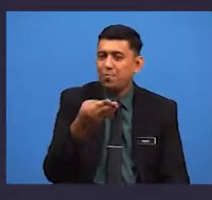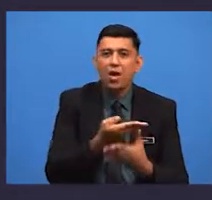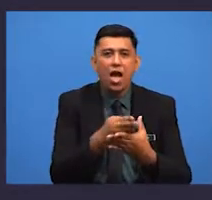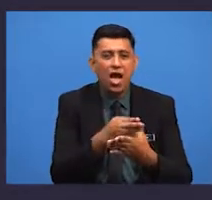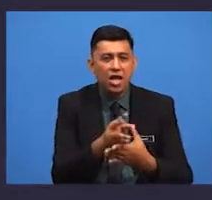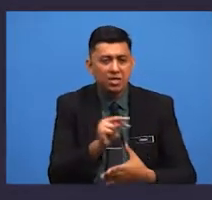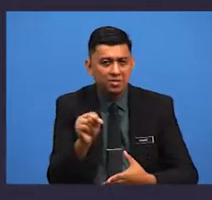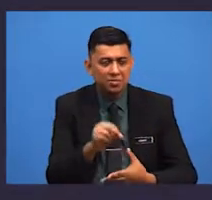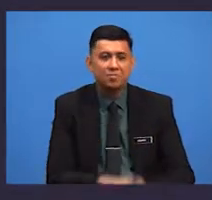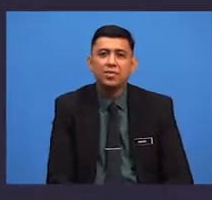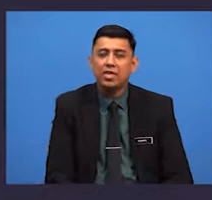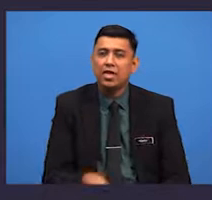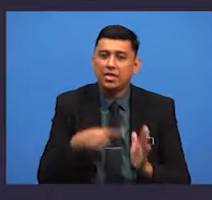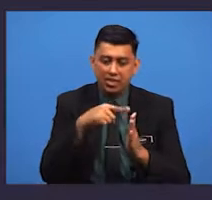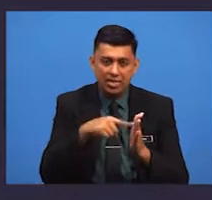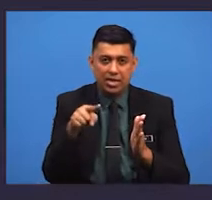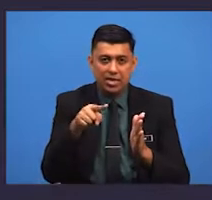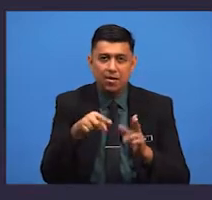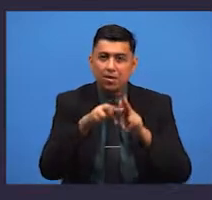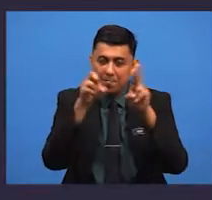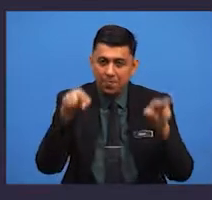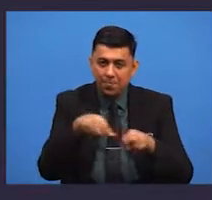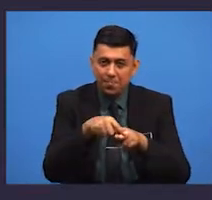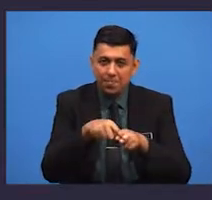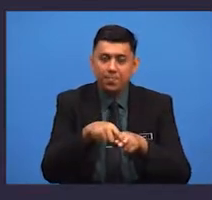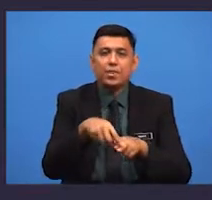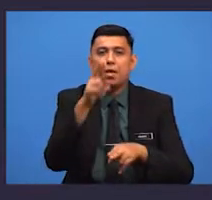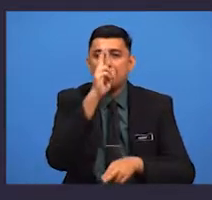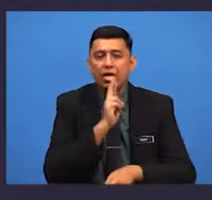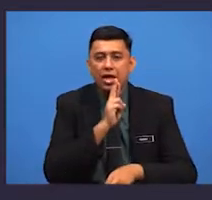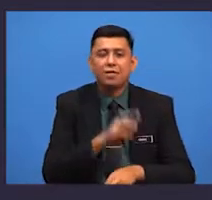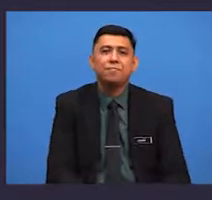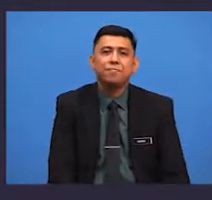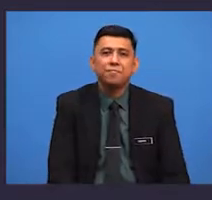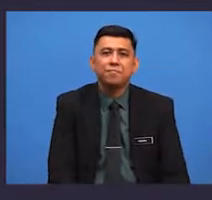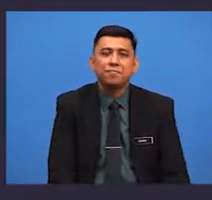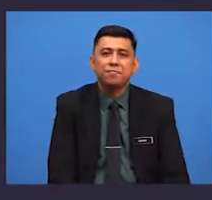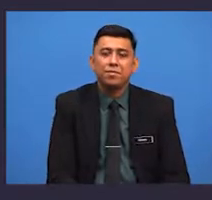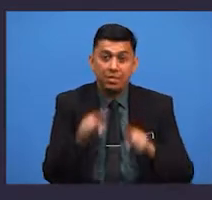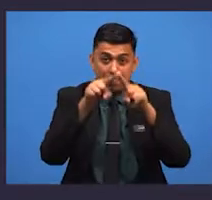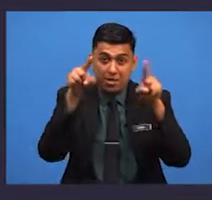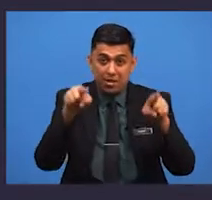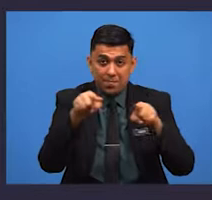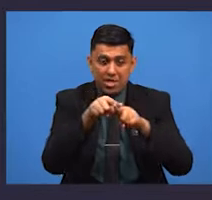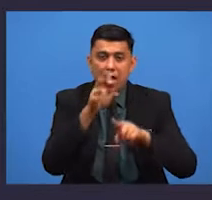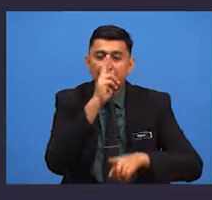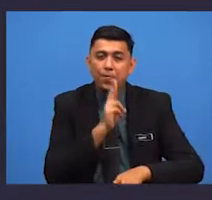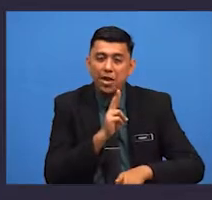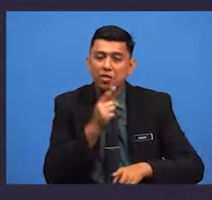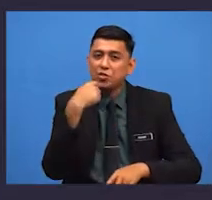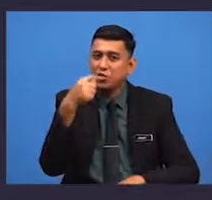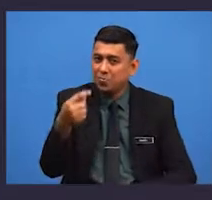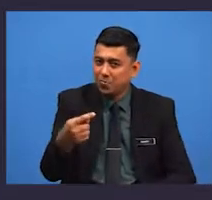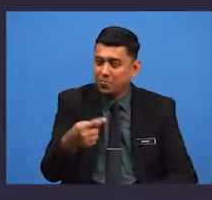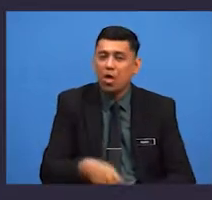Perhatikan bahagian yang ditandakan dengan petak garisan merah. Petak garisan